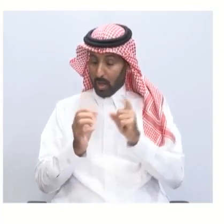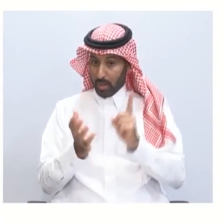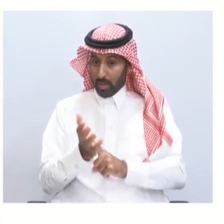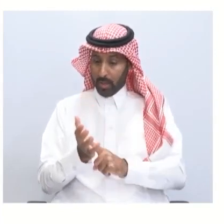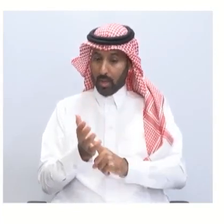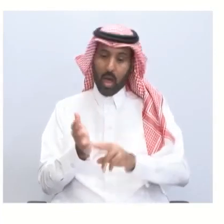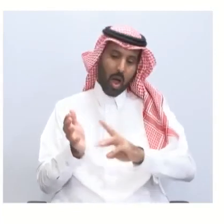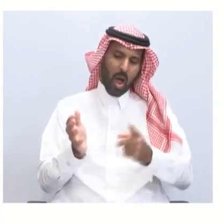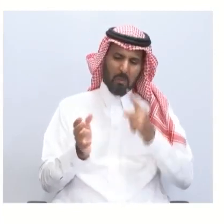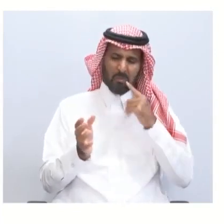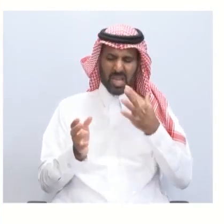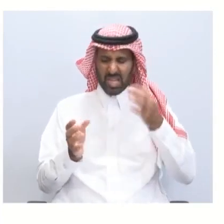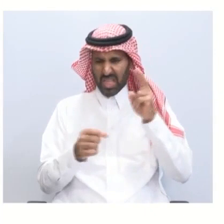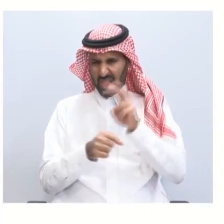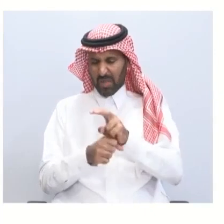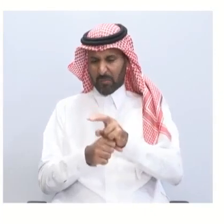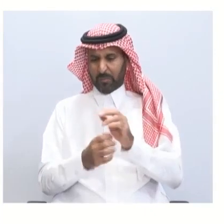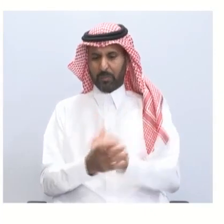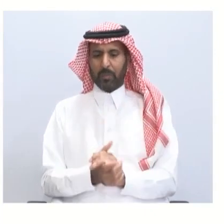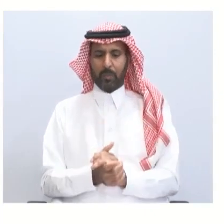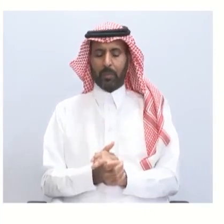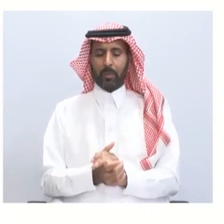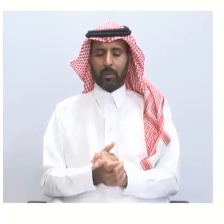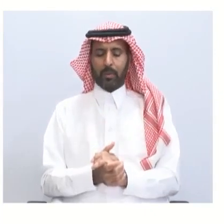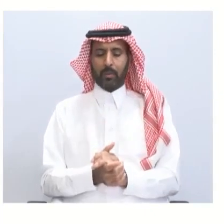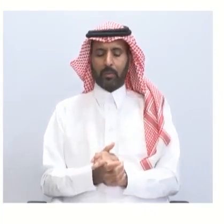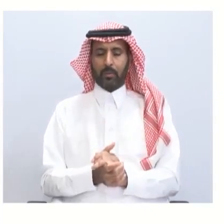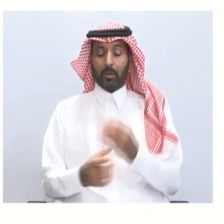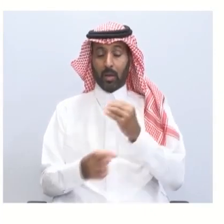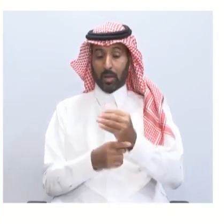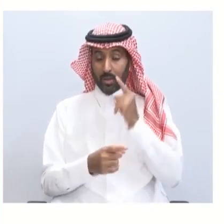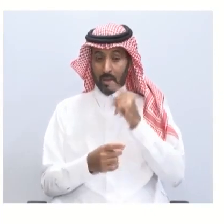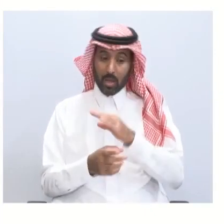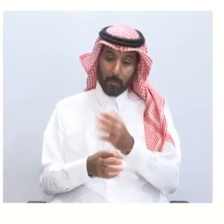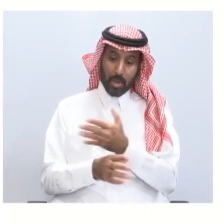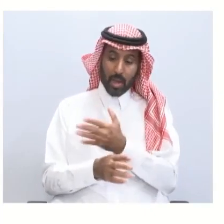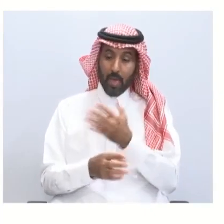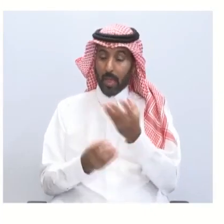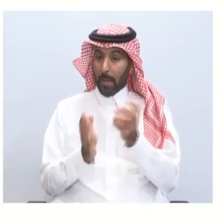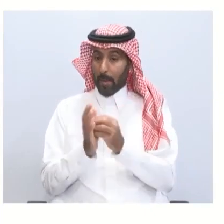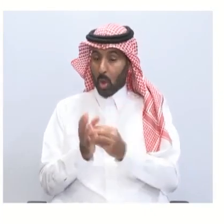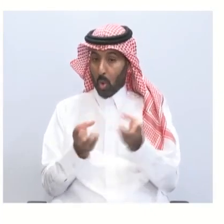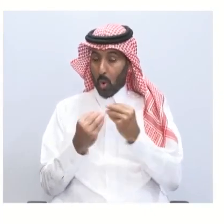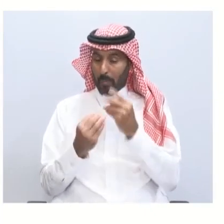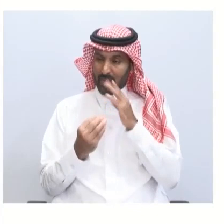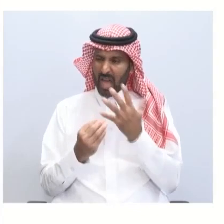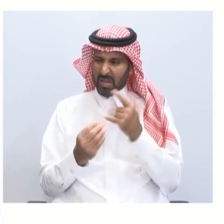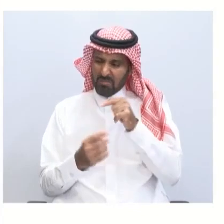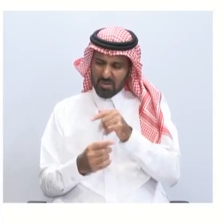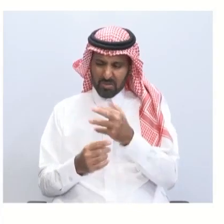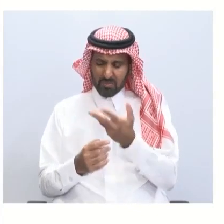ام من نسج الخيال وهل تميل هذه المعلومه الى